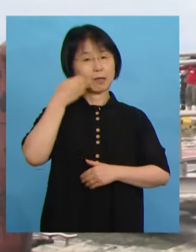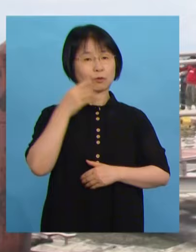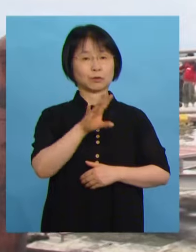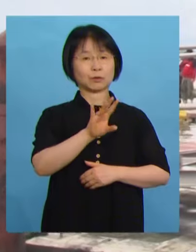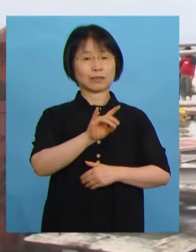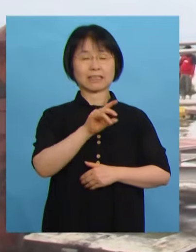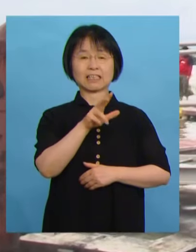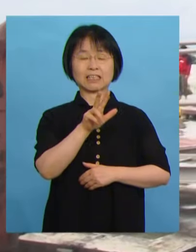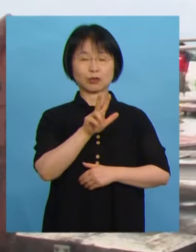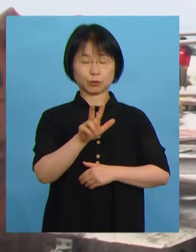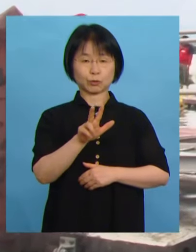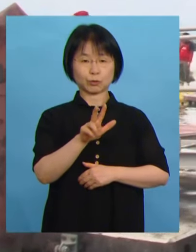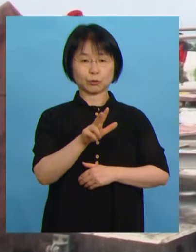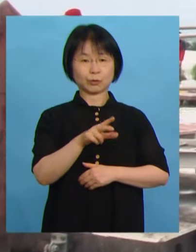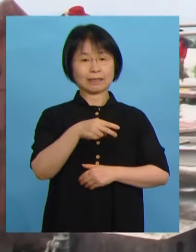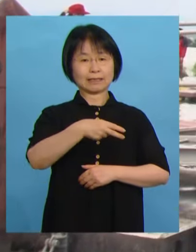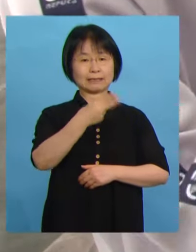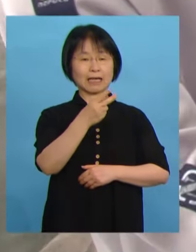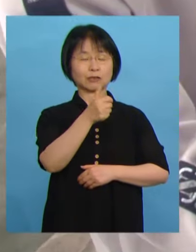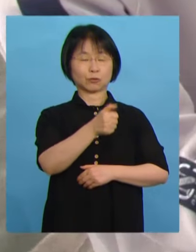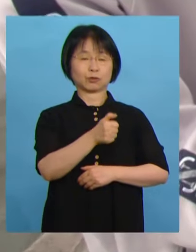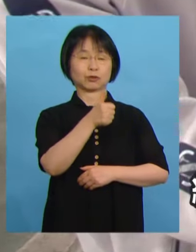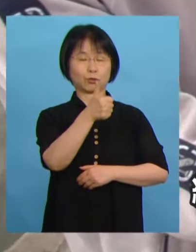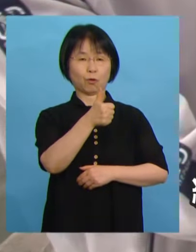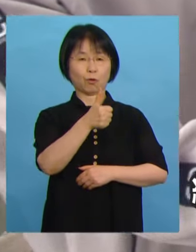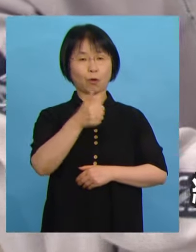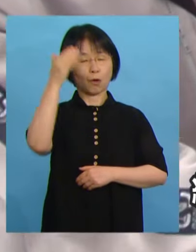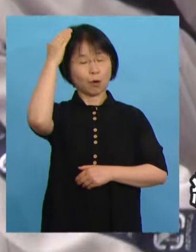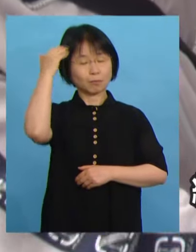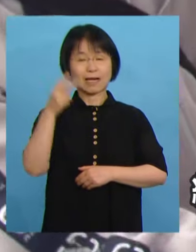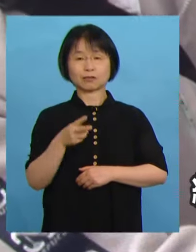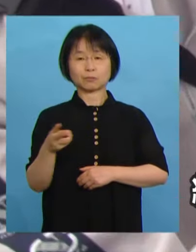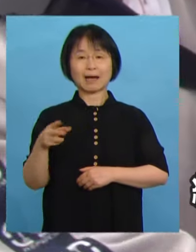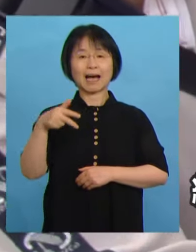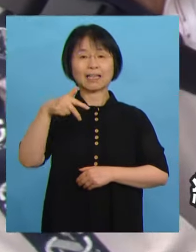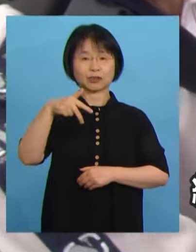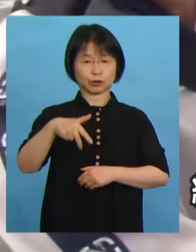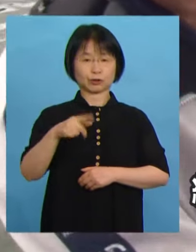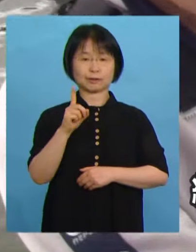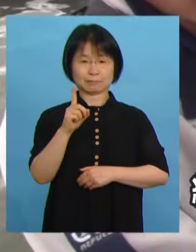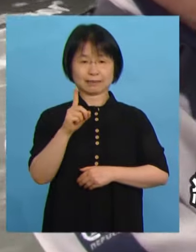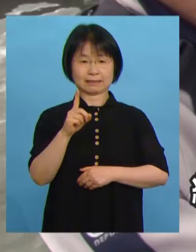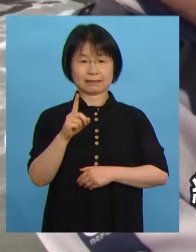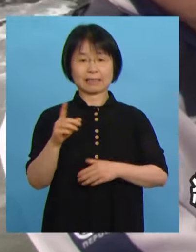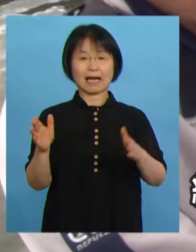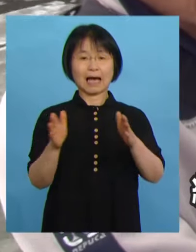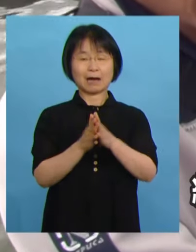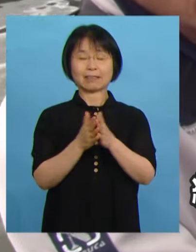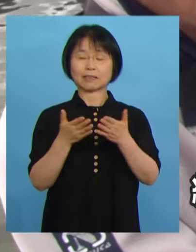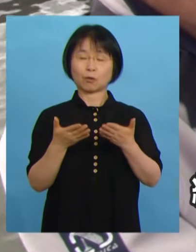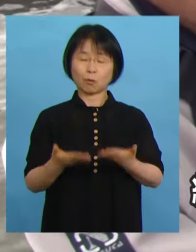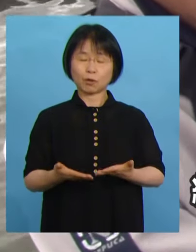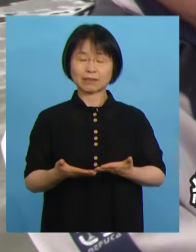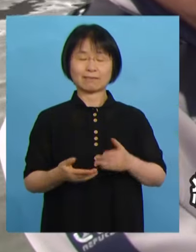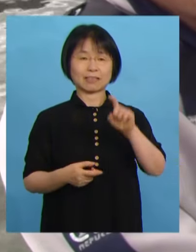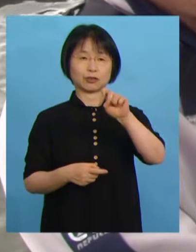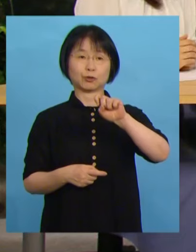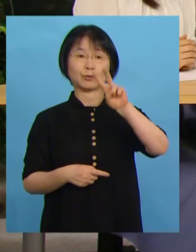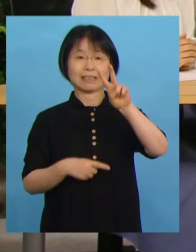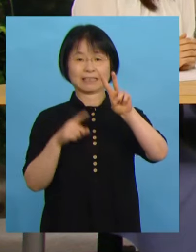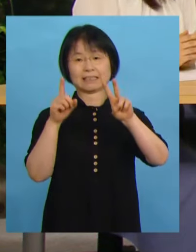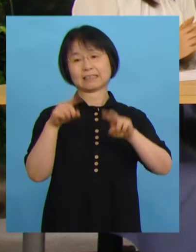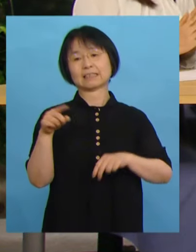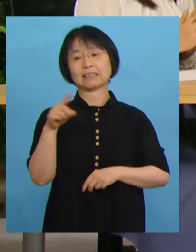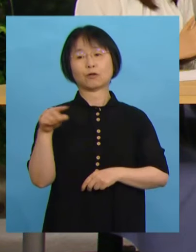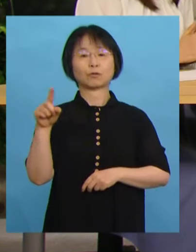255匹とブラックバス1匹を釣り上げ、総重量が12キログラムにもなりました。 そうな